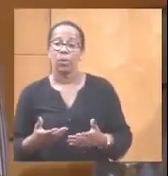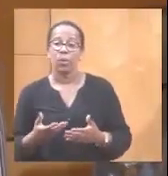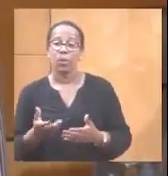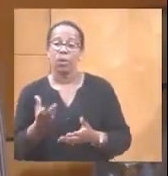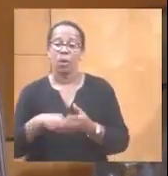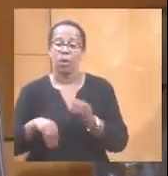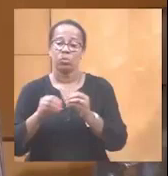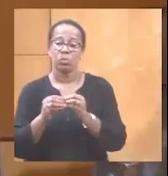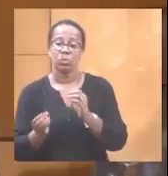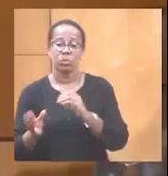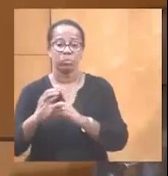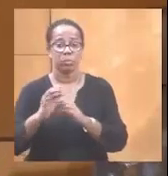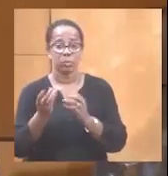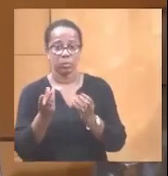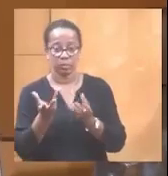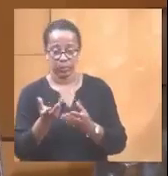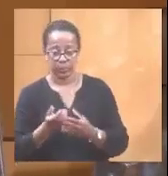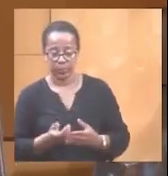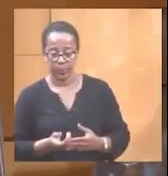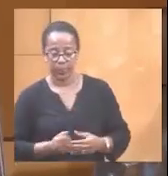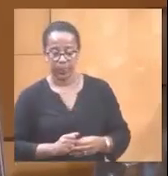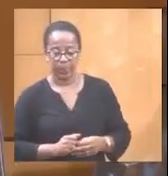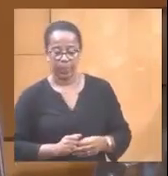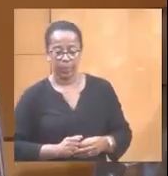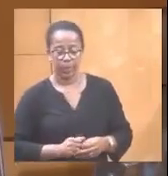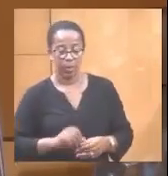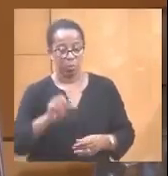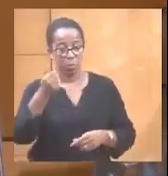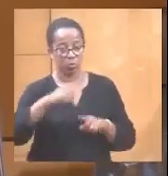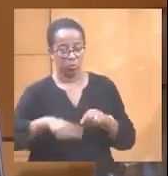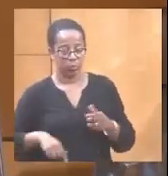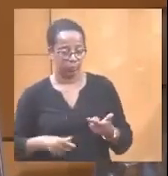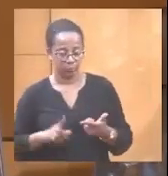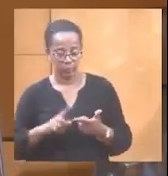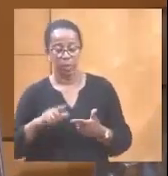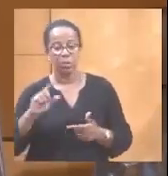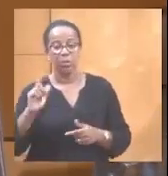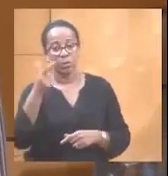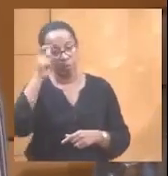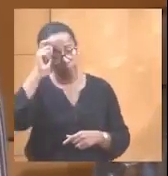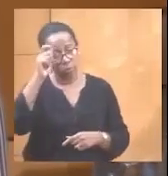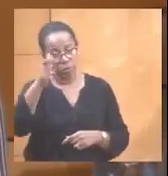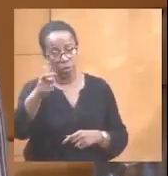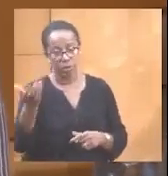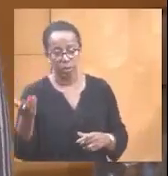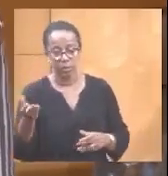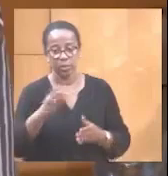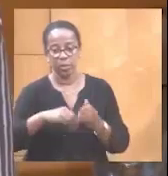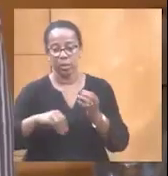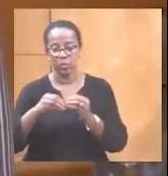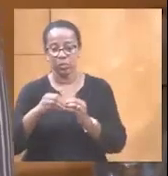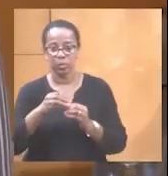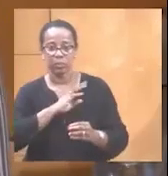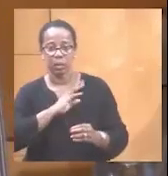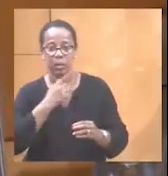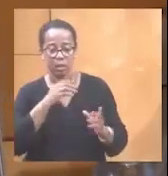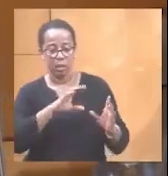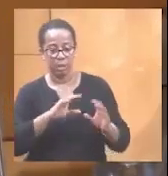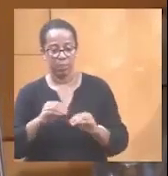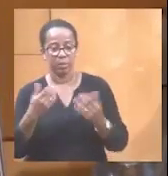complémentaires. Ça, c'est la première chose. La deuxième logique qui est introduite par la loi, et qui est déjà en